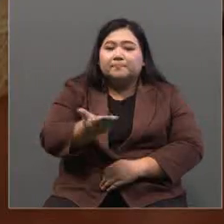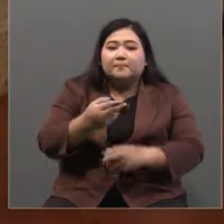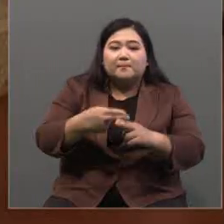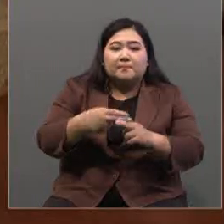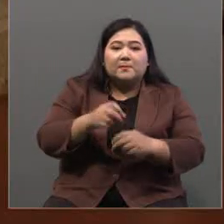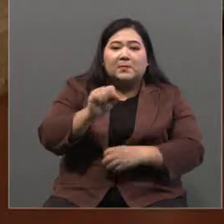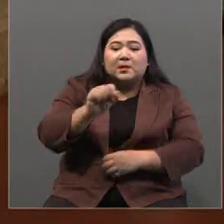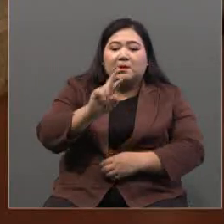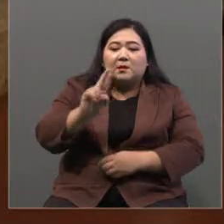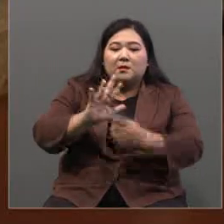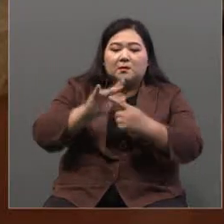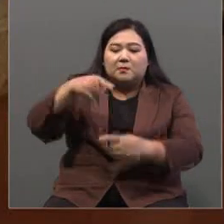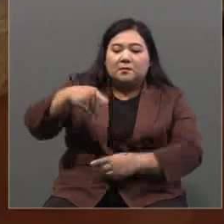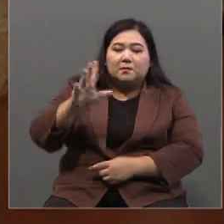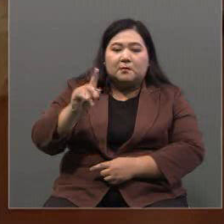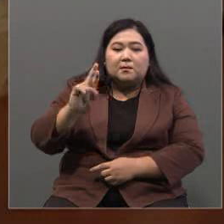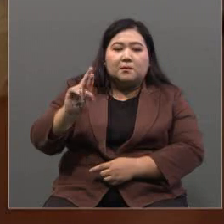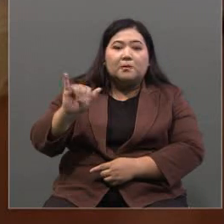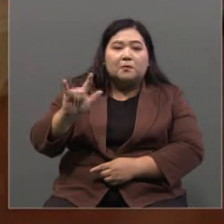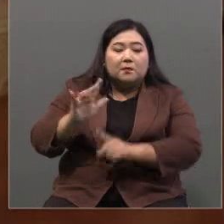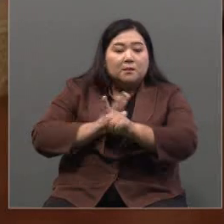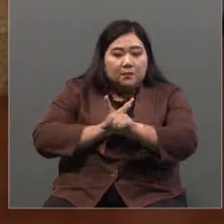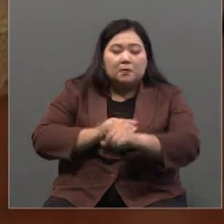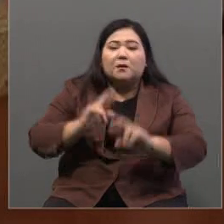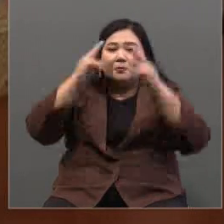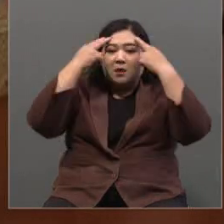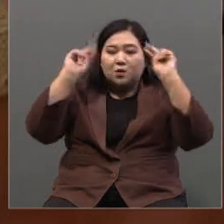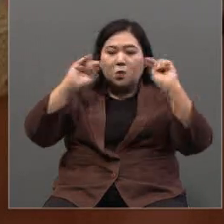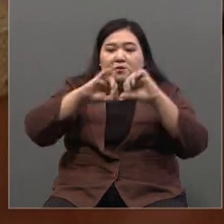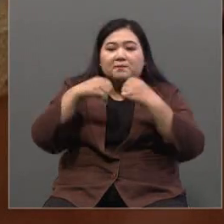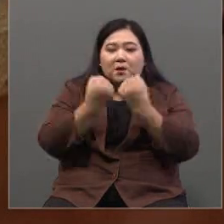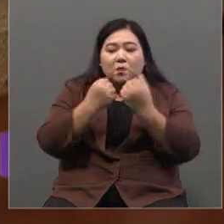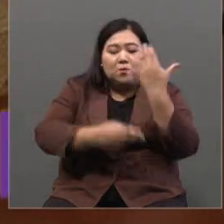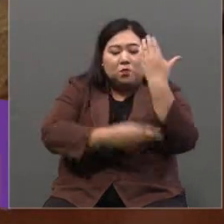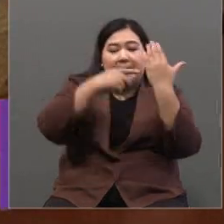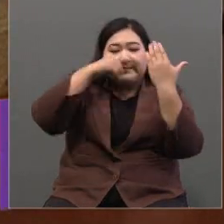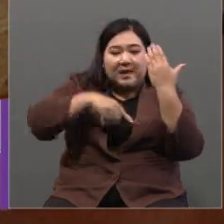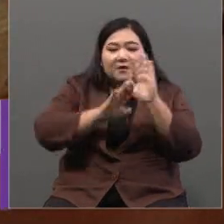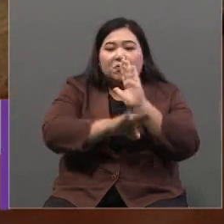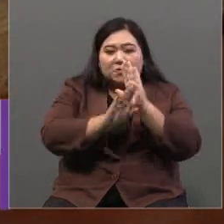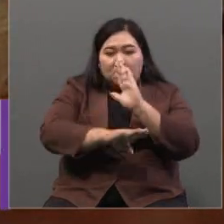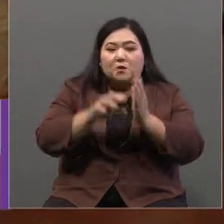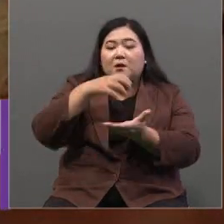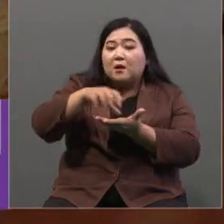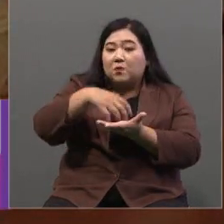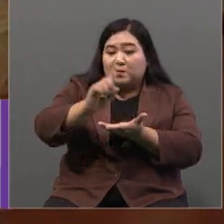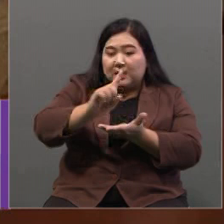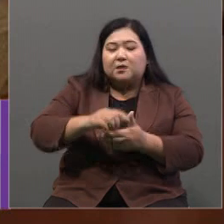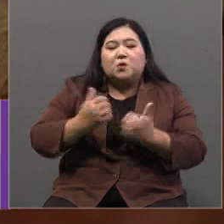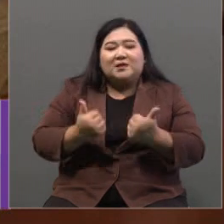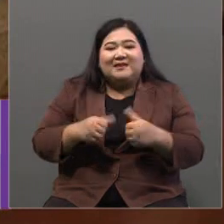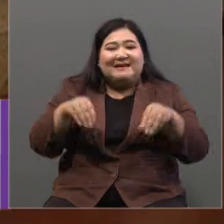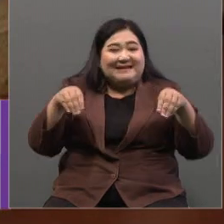ศุภะบวรเสถียรนะครับนายกสมาคมโรงแรมไทยภาคตะวันออกก็บอกว่าช่วงนี้เข้าสู่ช่วง High Seasonของการ